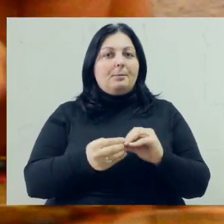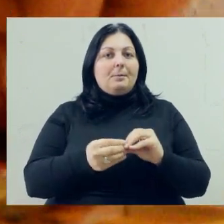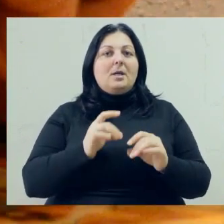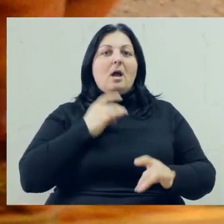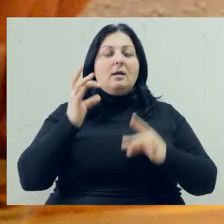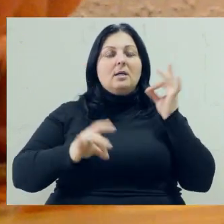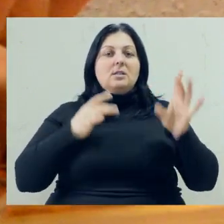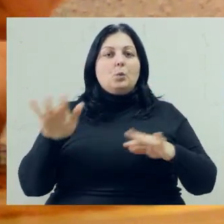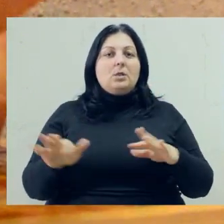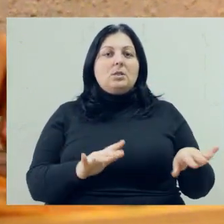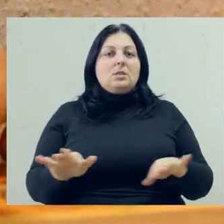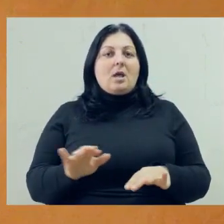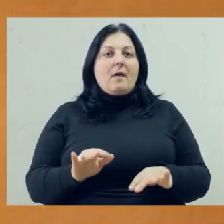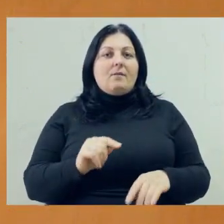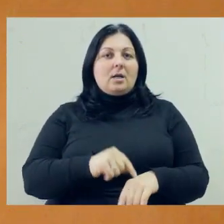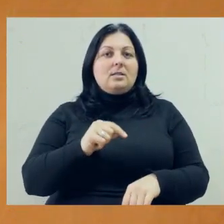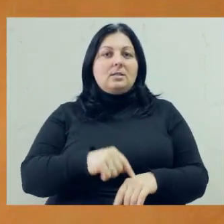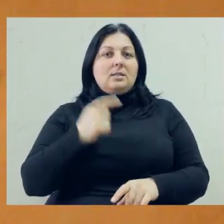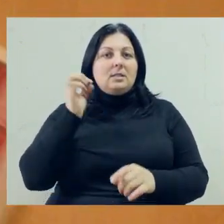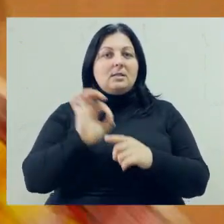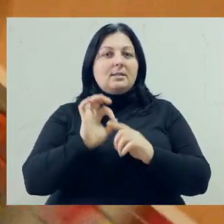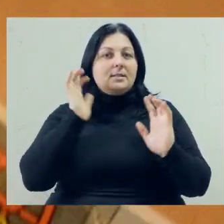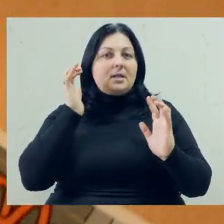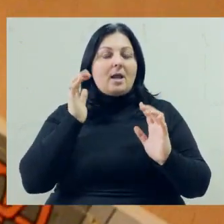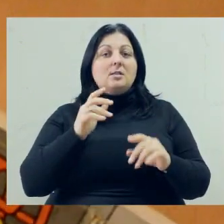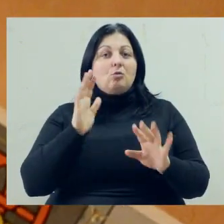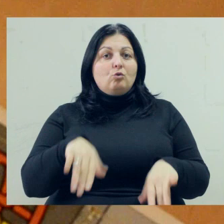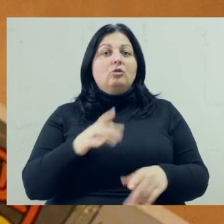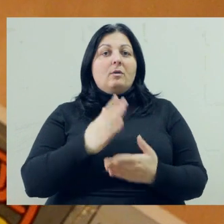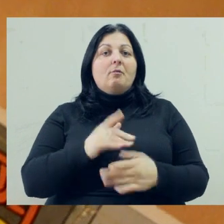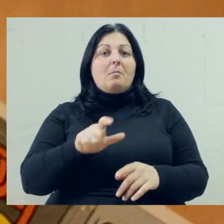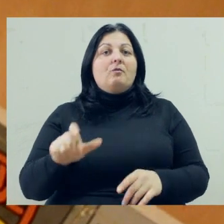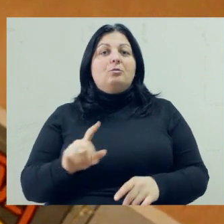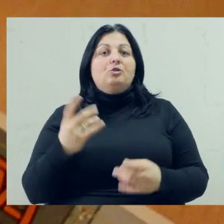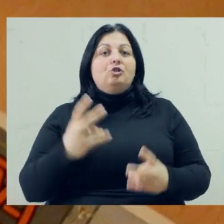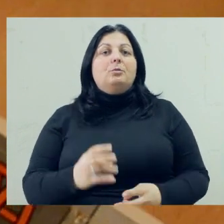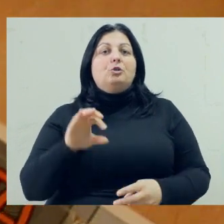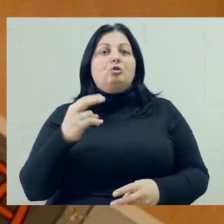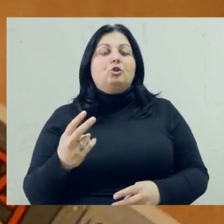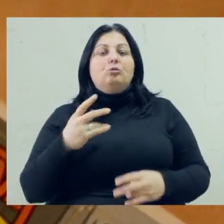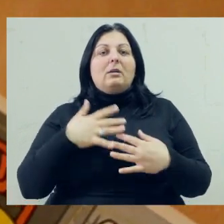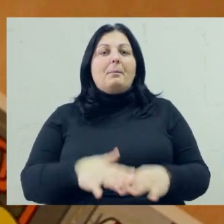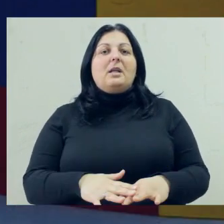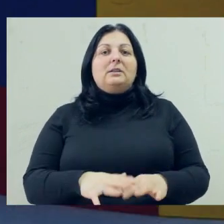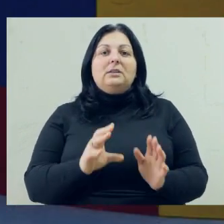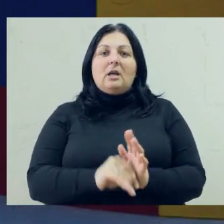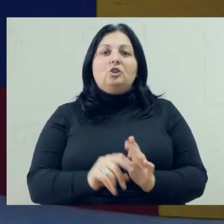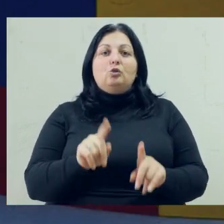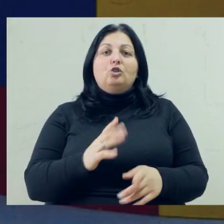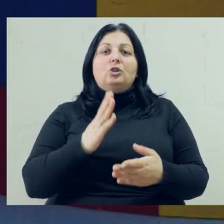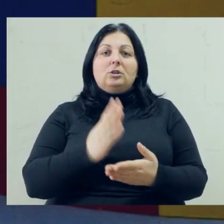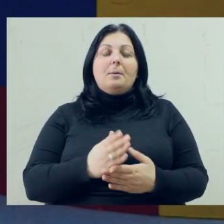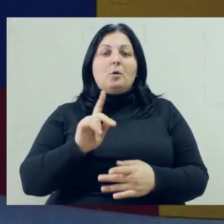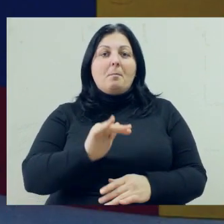problemebi. Agresiuli kceva, kanitsian stres. Zogjer xteba isits rom bavshobs dakhmareba ch'irdeba sotsiultan adaptatsiashi. Zogjer